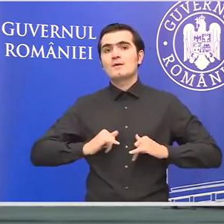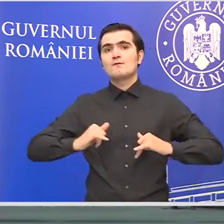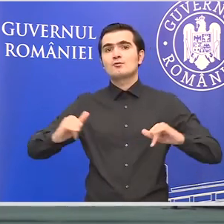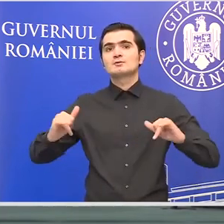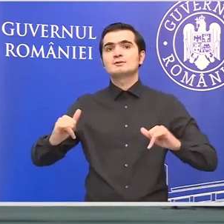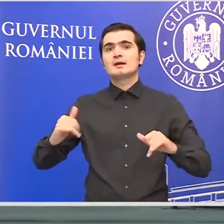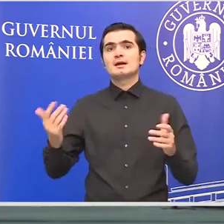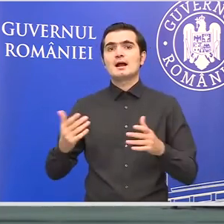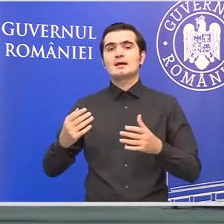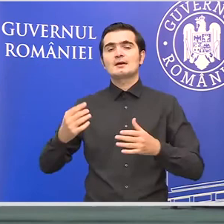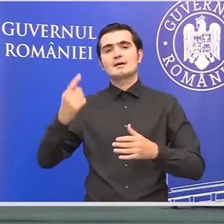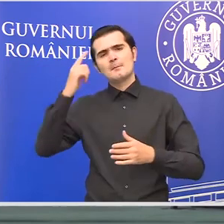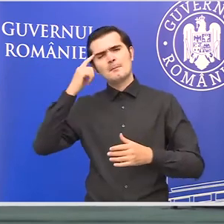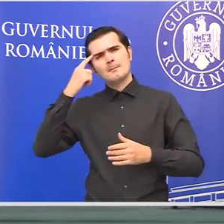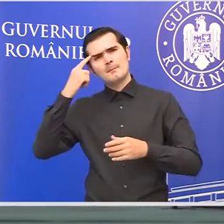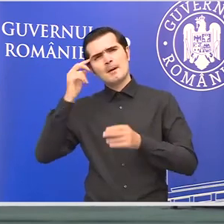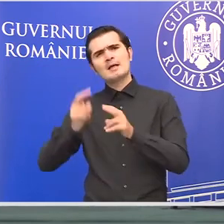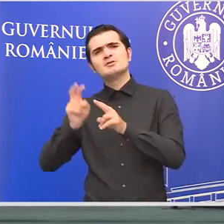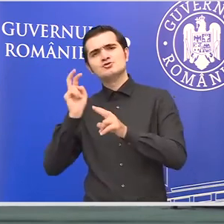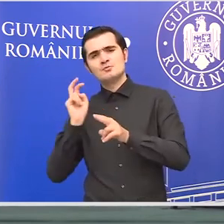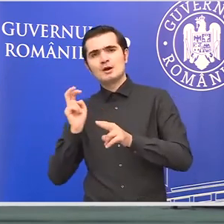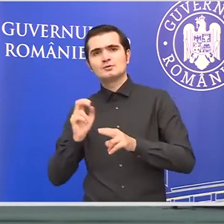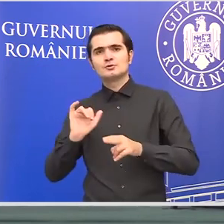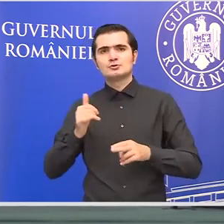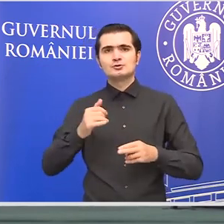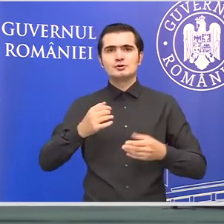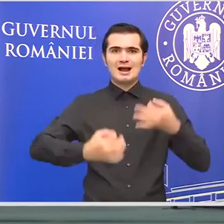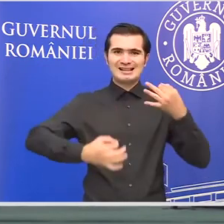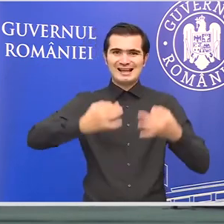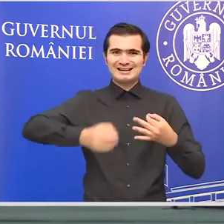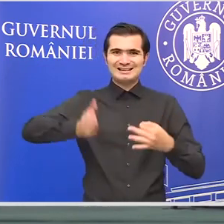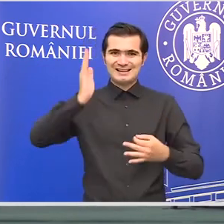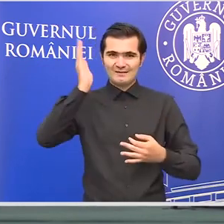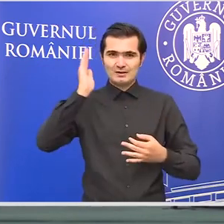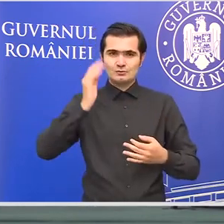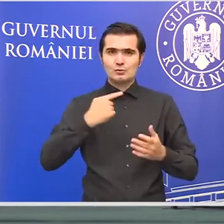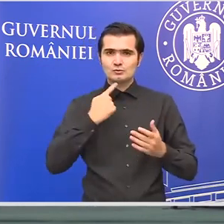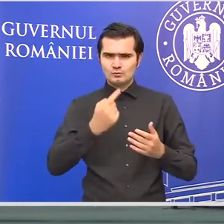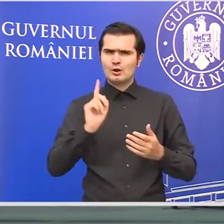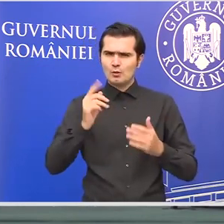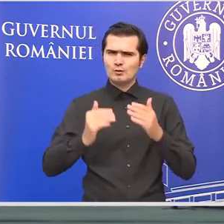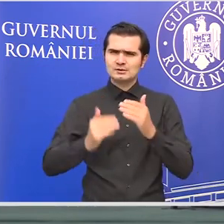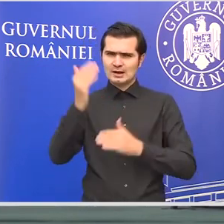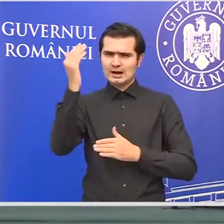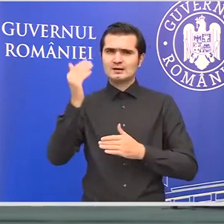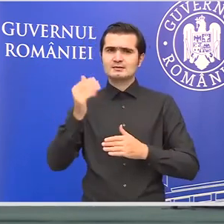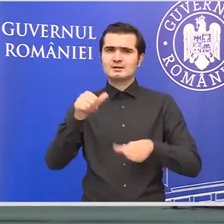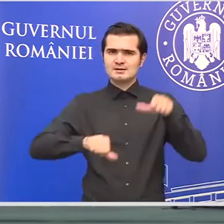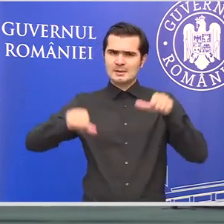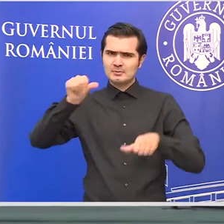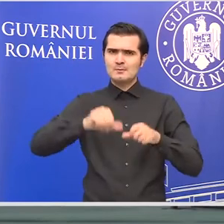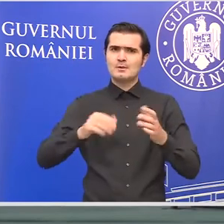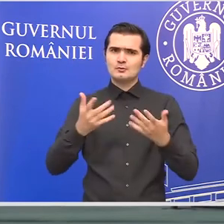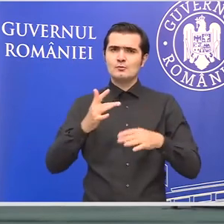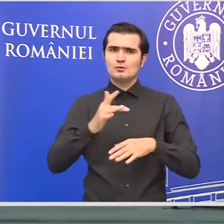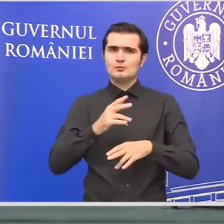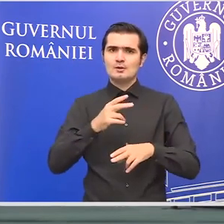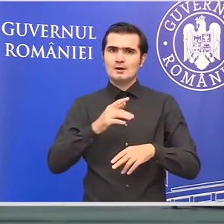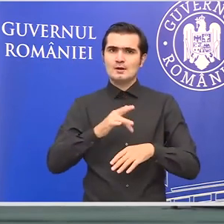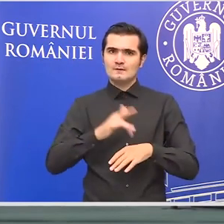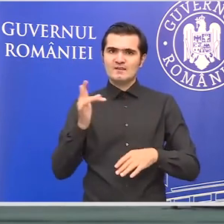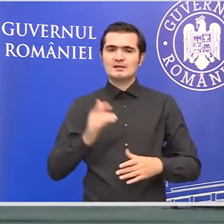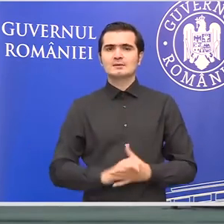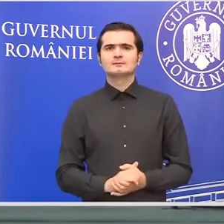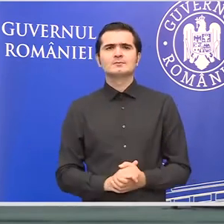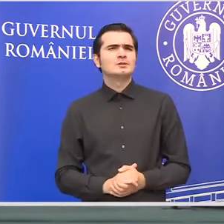punct de vedere, scenariile experților ne arată o creștere importantă în perioada lunii septembrie. Și